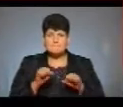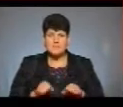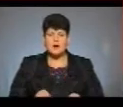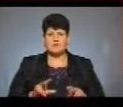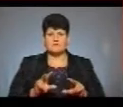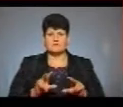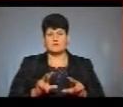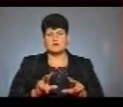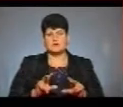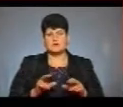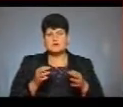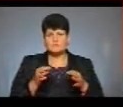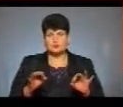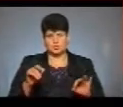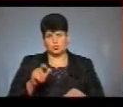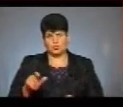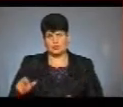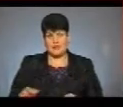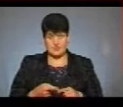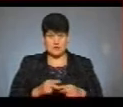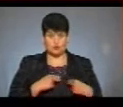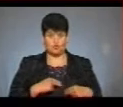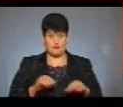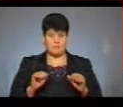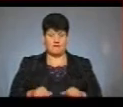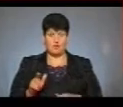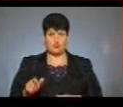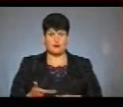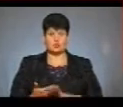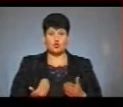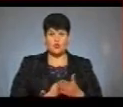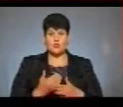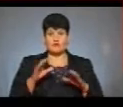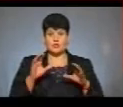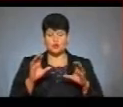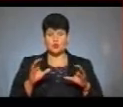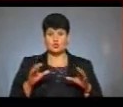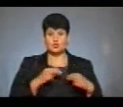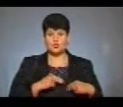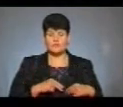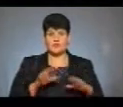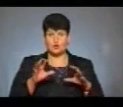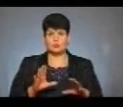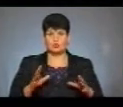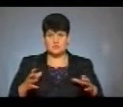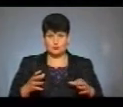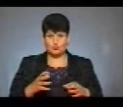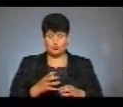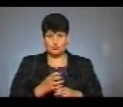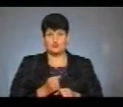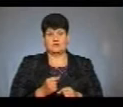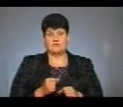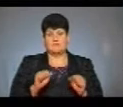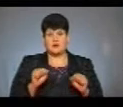свобод людей. А це ж трудові права людини. І якщо новий трудовий кодекс буде звужувати їхні права, то це пряме